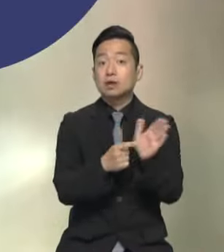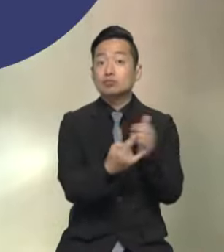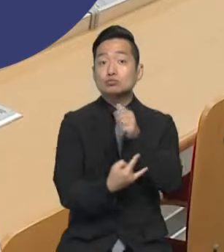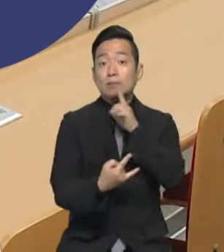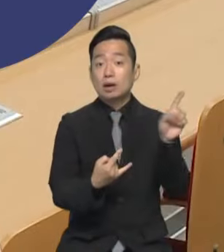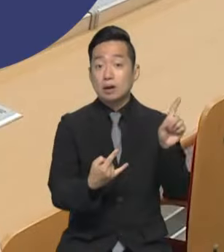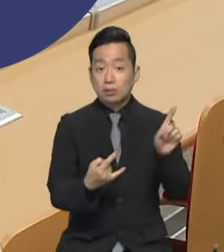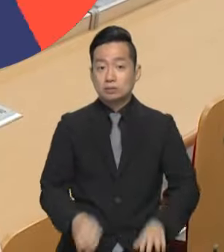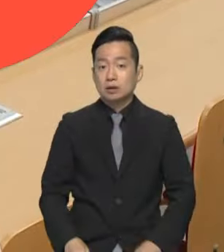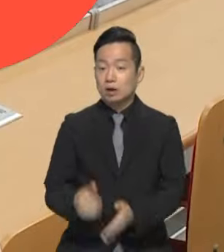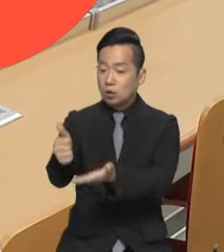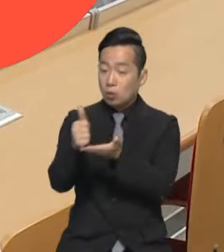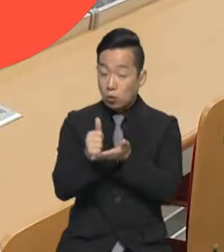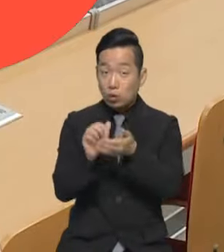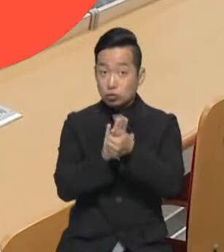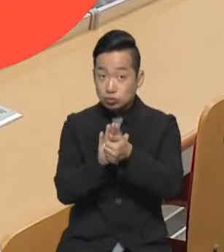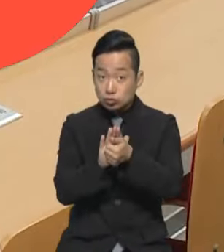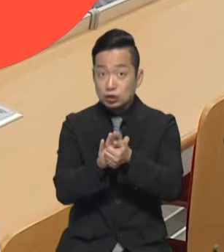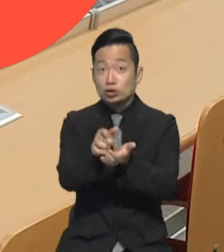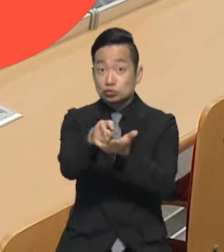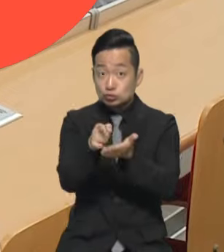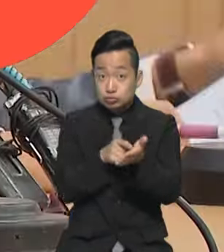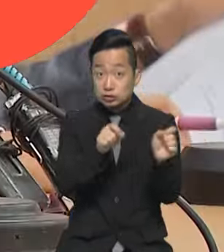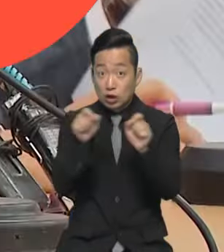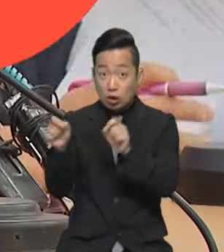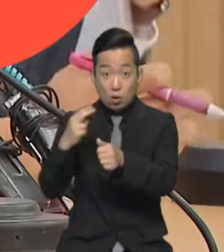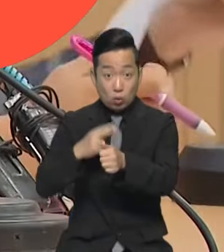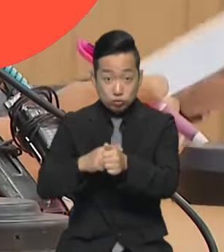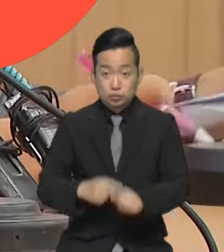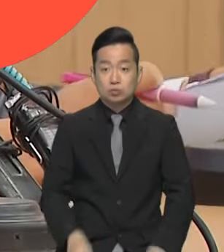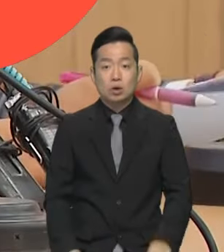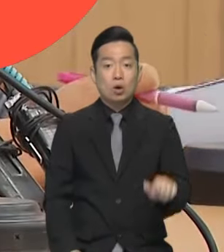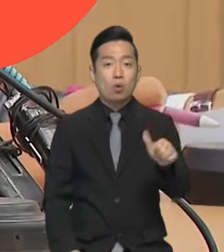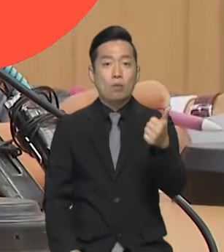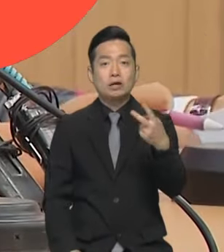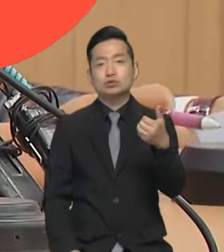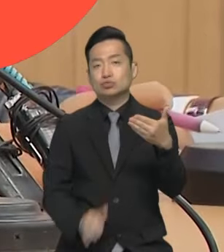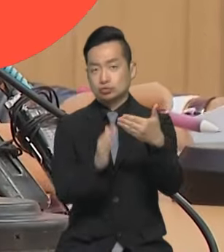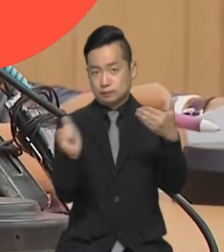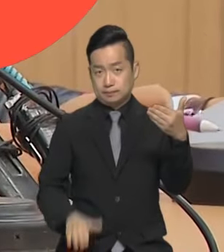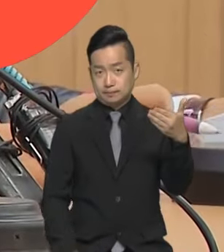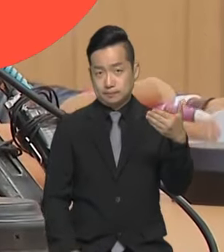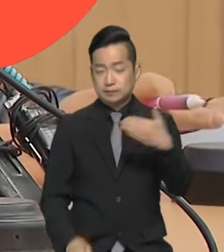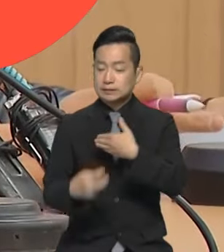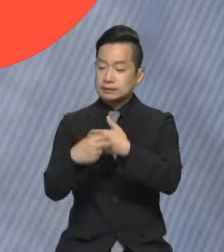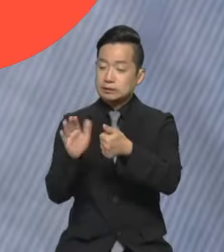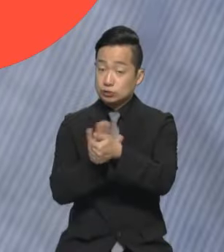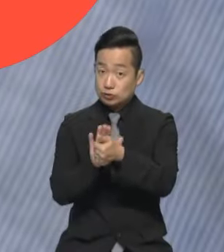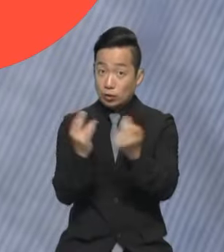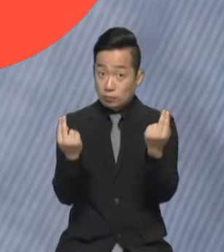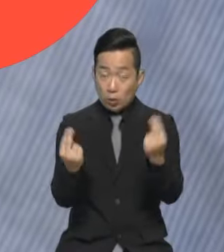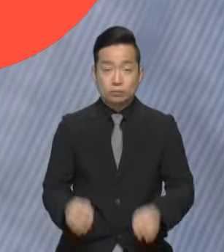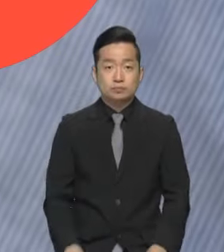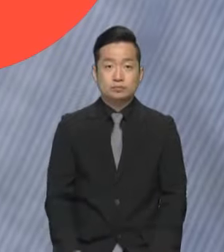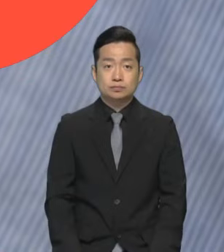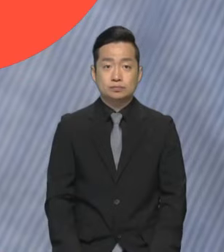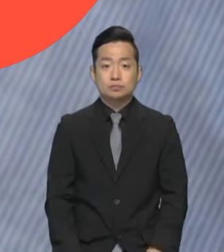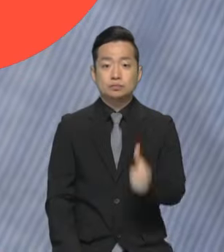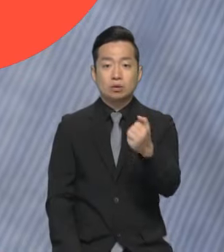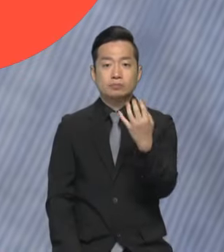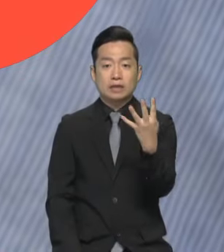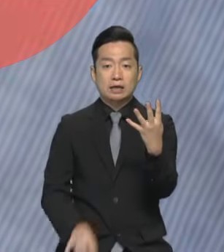외래 휴진이나 축소, 수술과 시술 등을 연기한 교수들이 529명으로 진료를 보는 전체 교수의